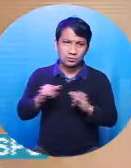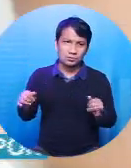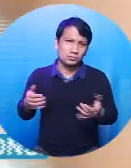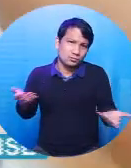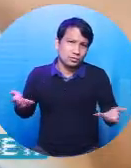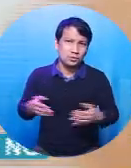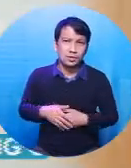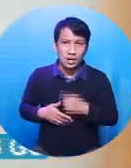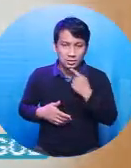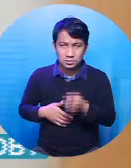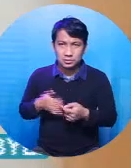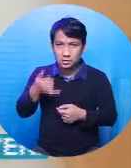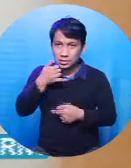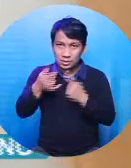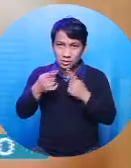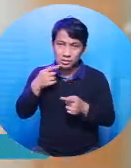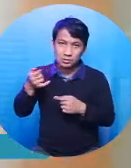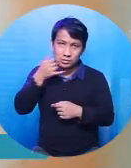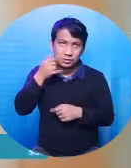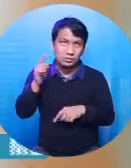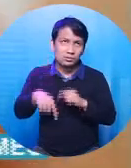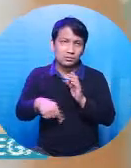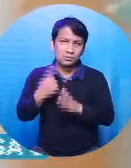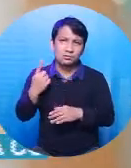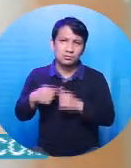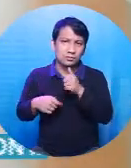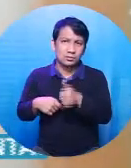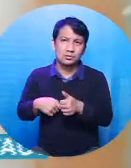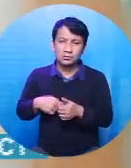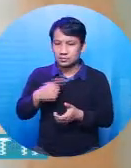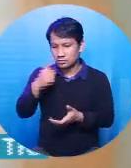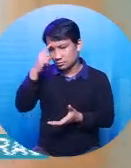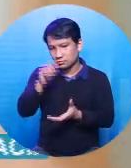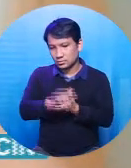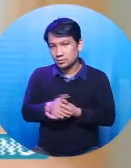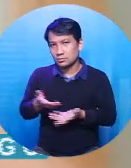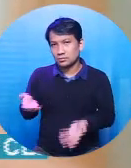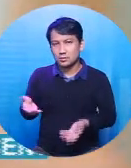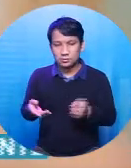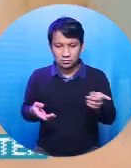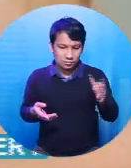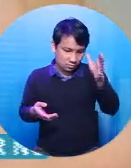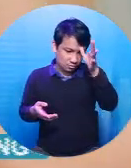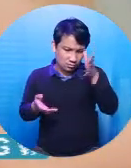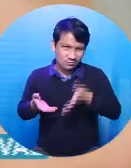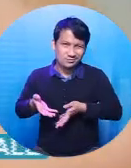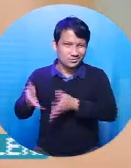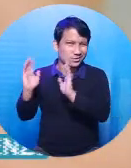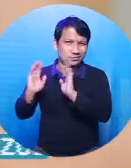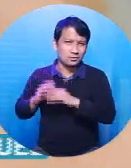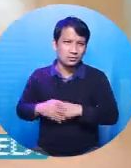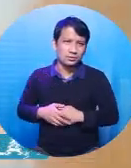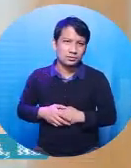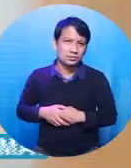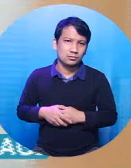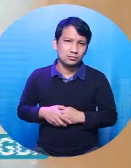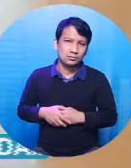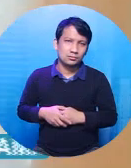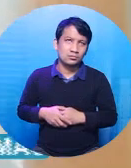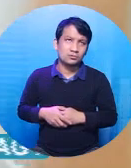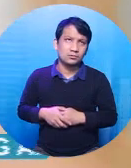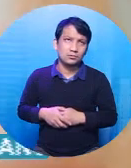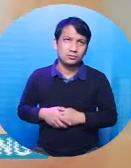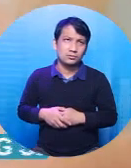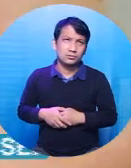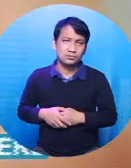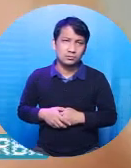yun, kinausap ka namin, kaya lang, hindi ka naniwala. Kaya sabi ni Papa, hayaan nyo na lang siya. Okay,